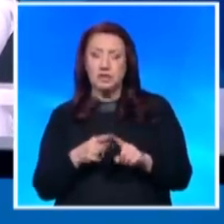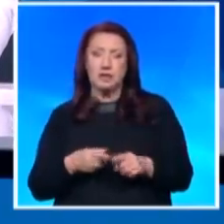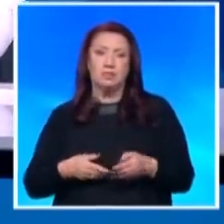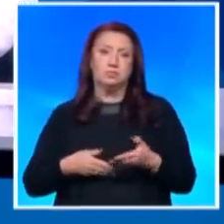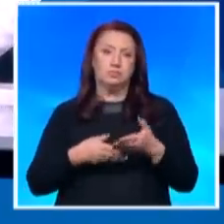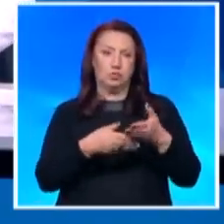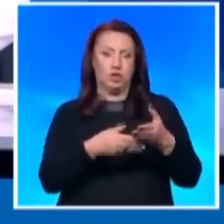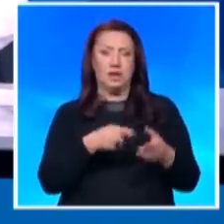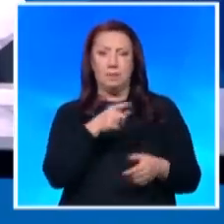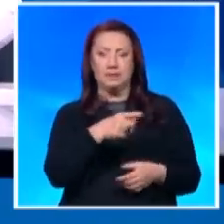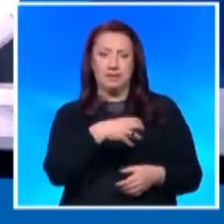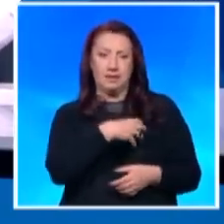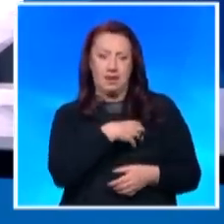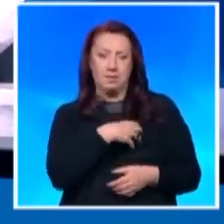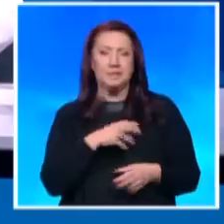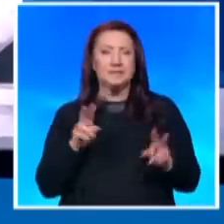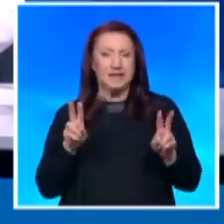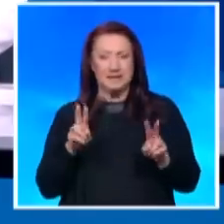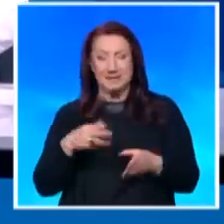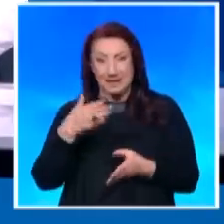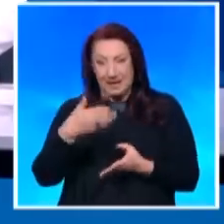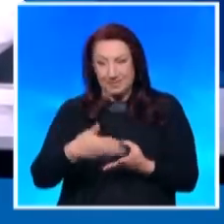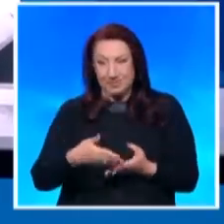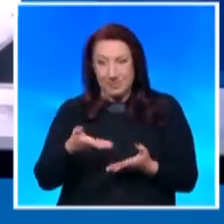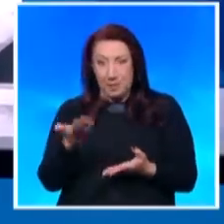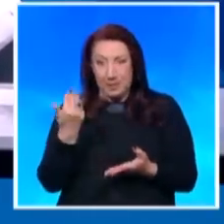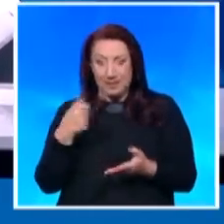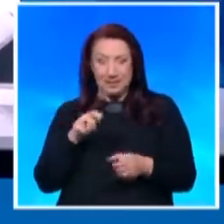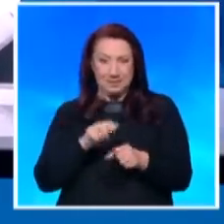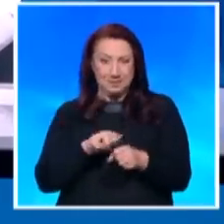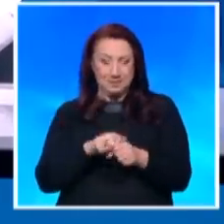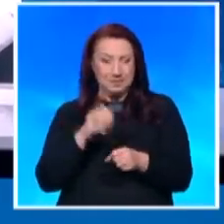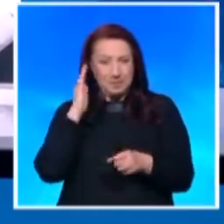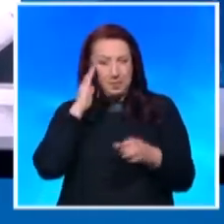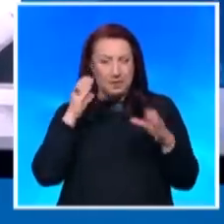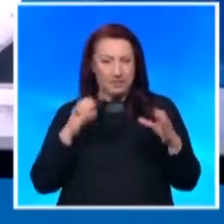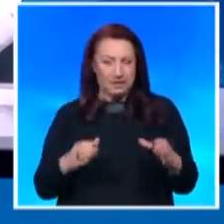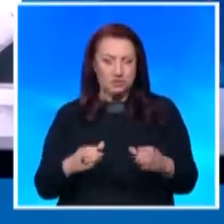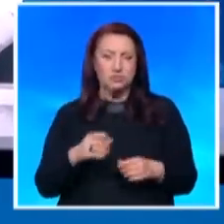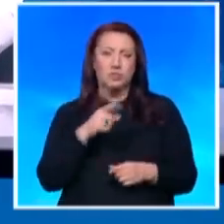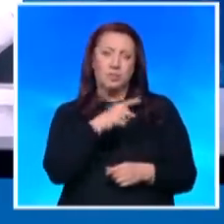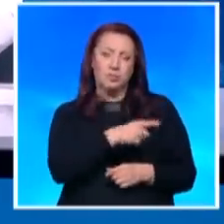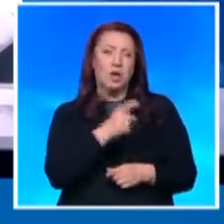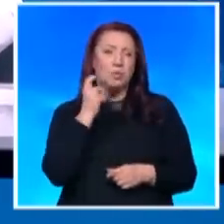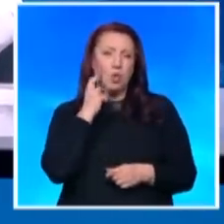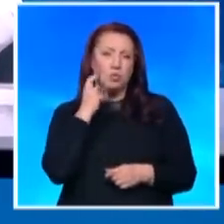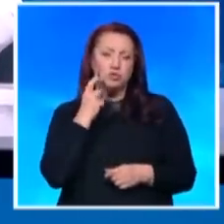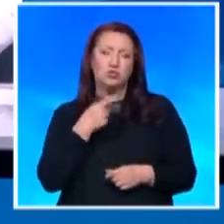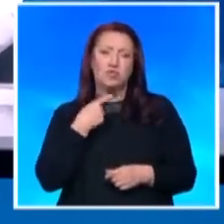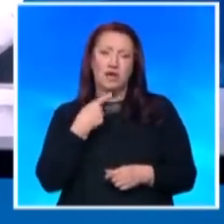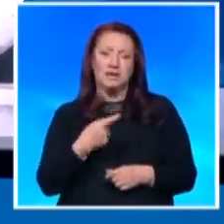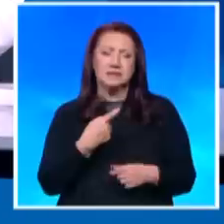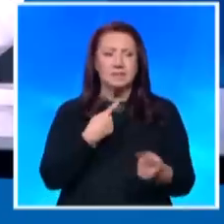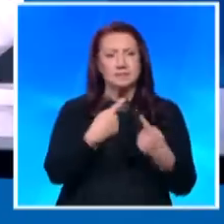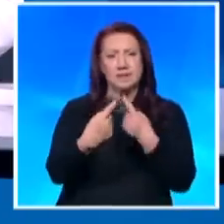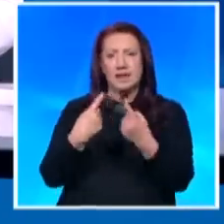на финалната права. В същото време хората на Борисов обявиха, че преговорите с останалите партии вече са факт. И партиите и служебната